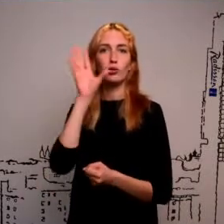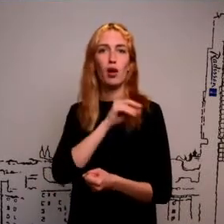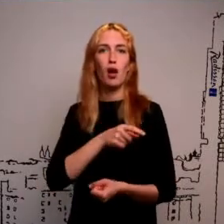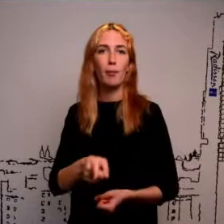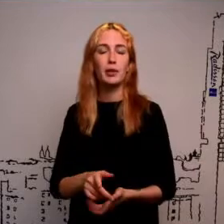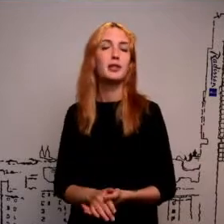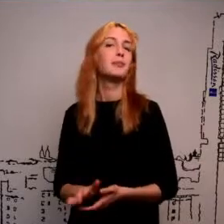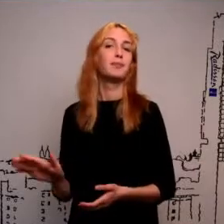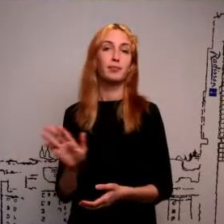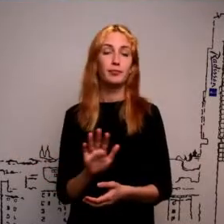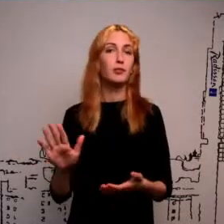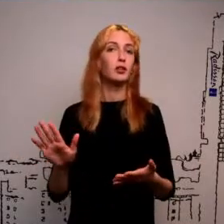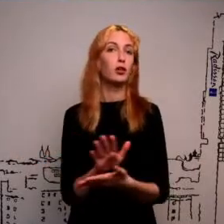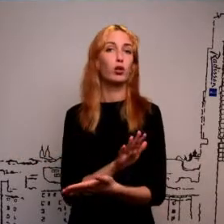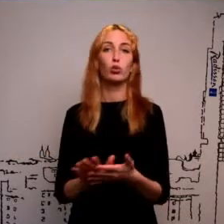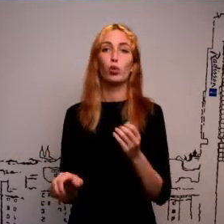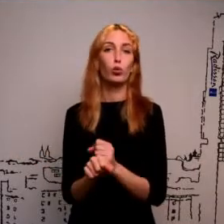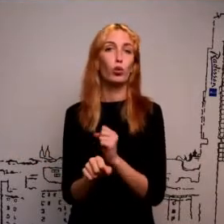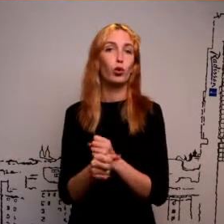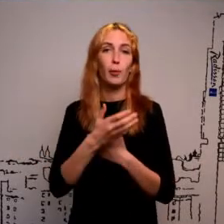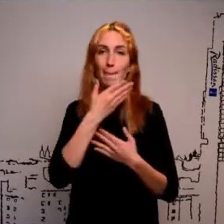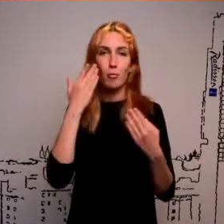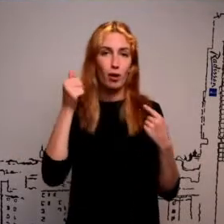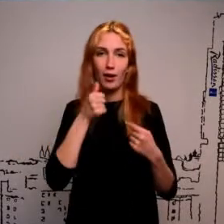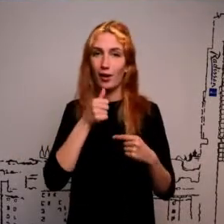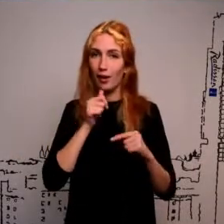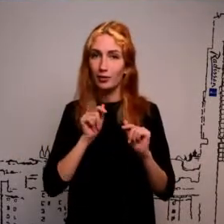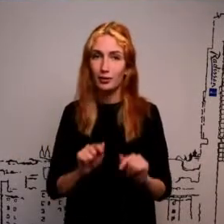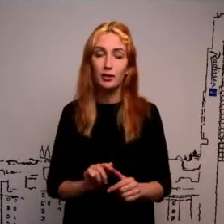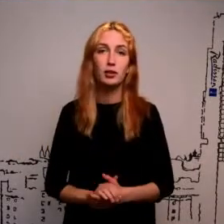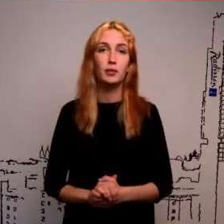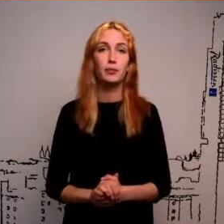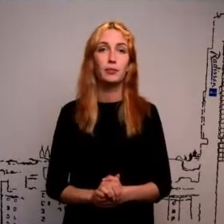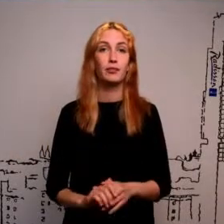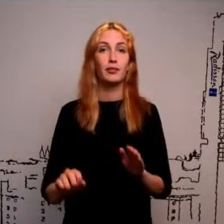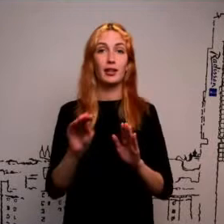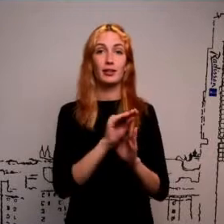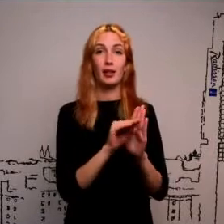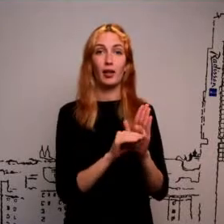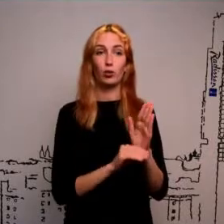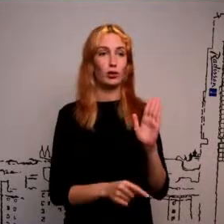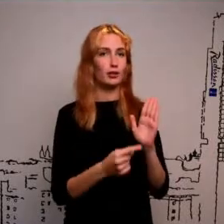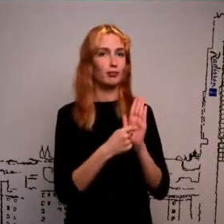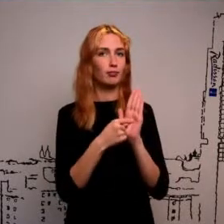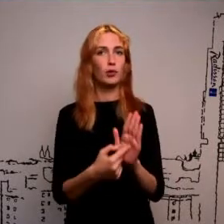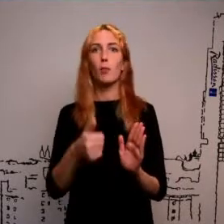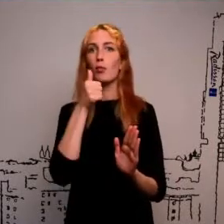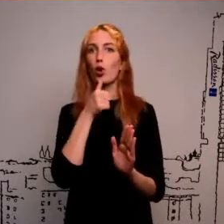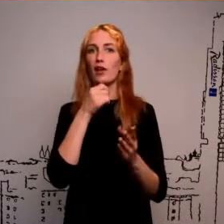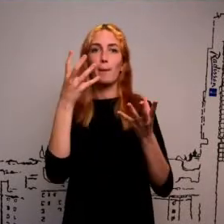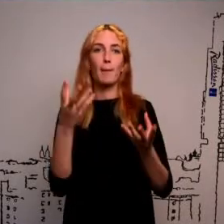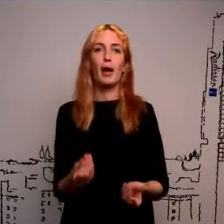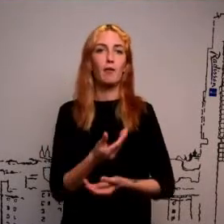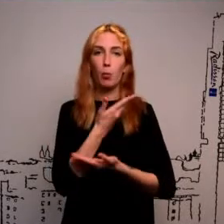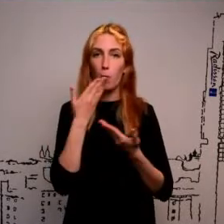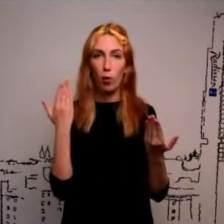Et ei, meil tasuta töö tegemist ei ole. Ja seaduses ei ole sellist asja nagu proovipäev. Ehk